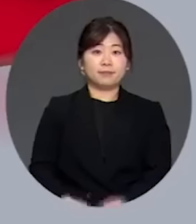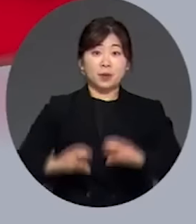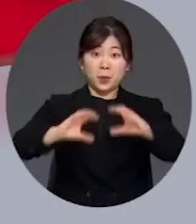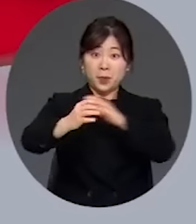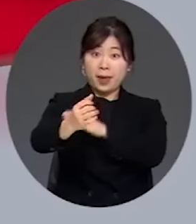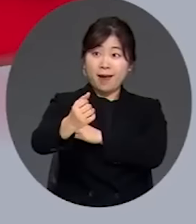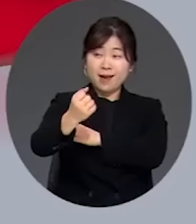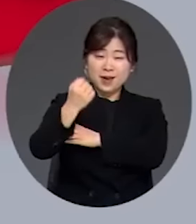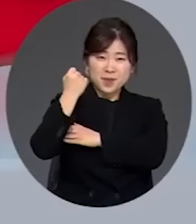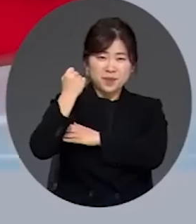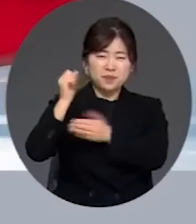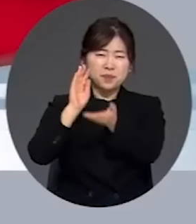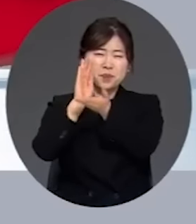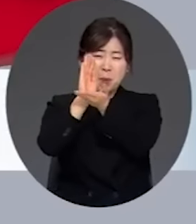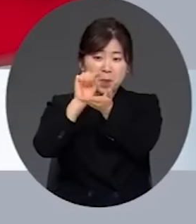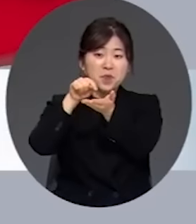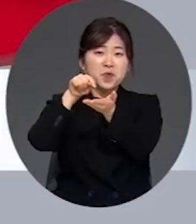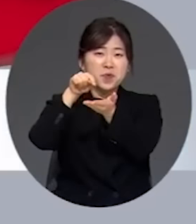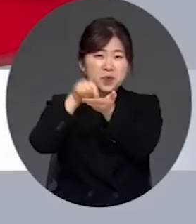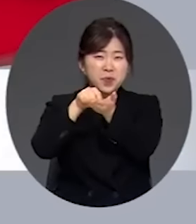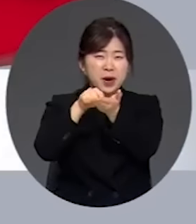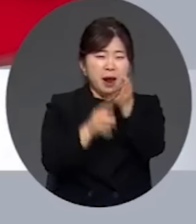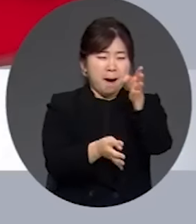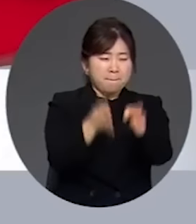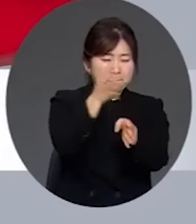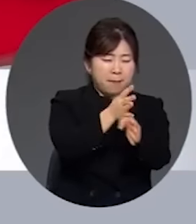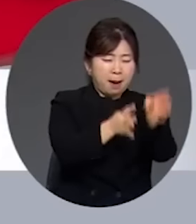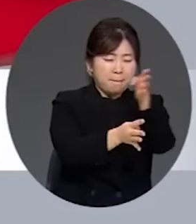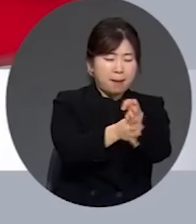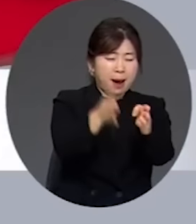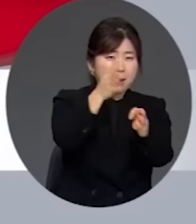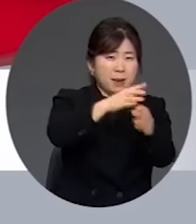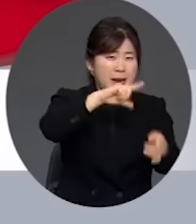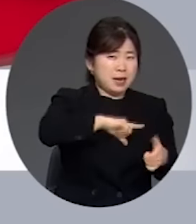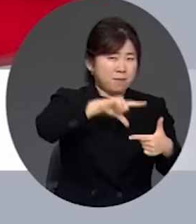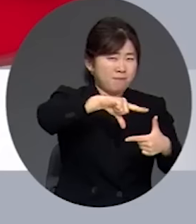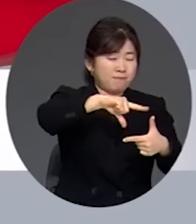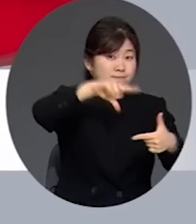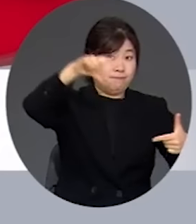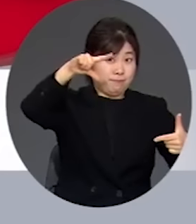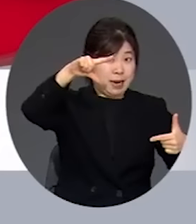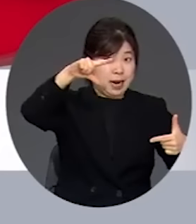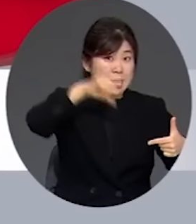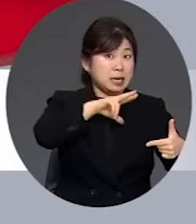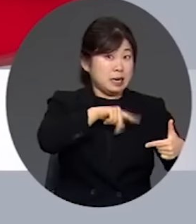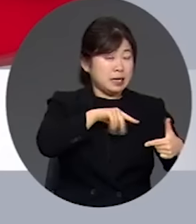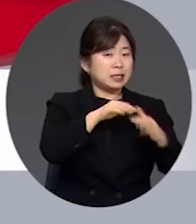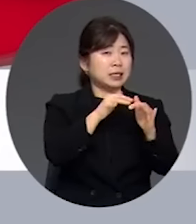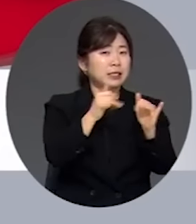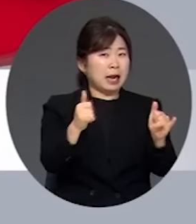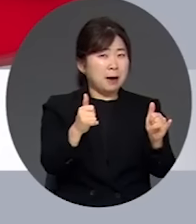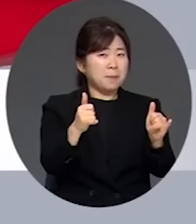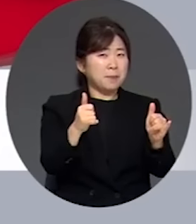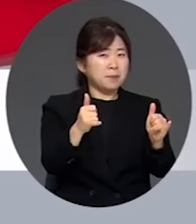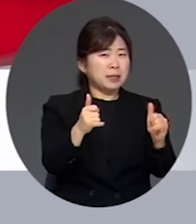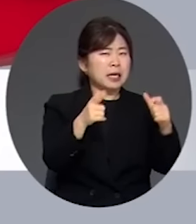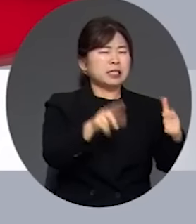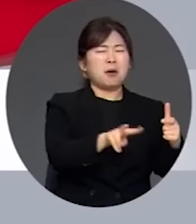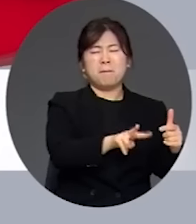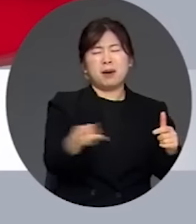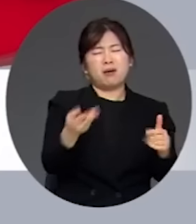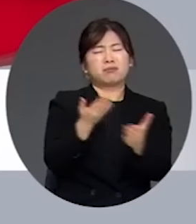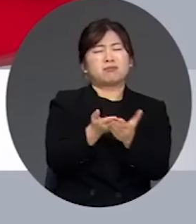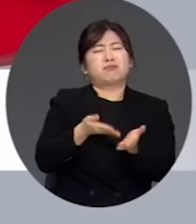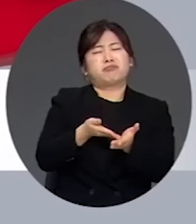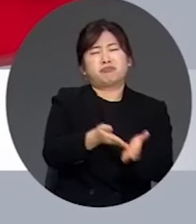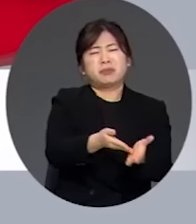국민의 힘이 영남 중진 의원들을 향해 이른바 낙동강벨트 험지 출마 요청을 이어가고 있습니다 산청함양